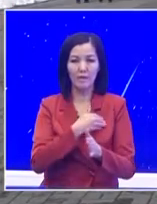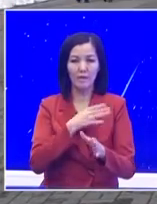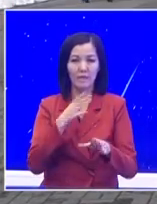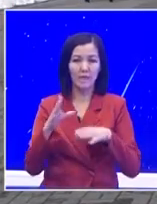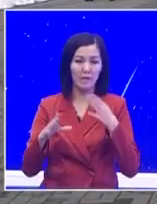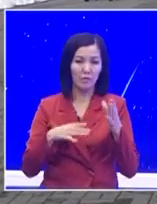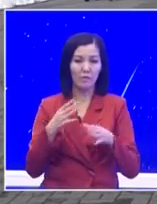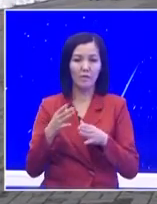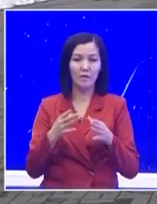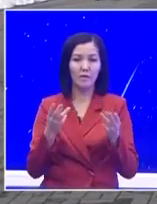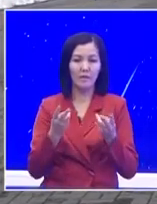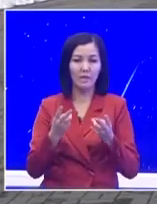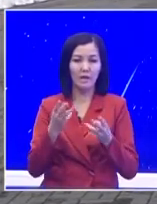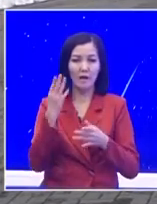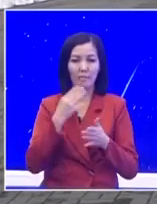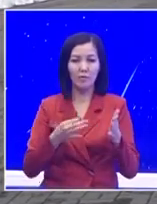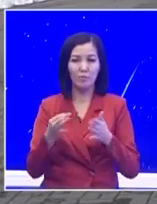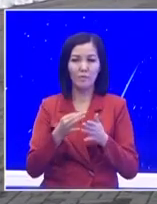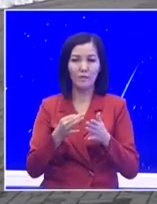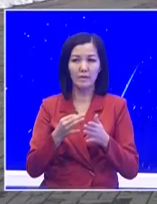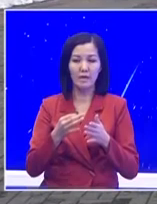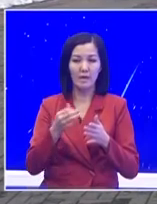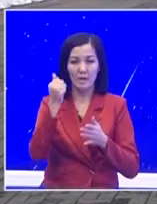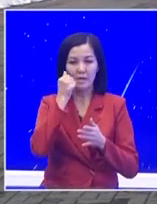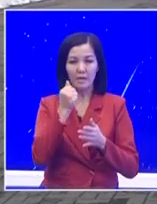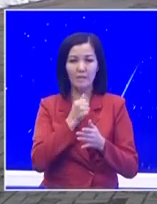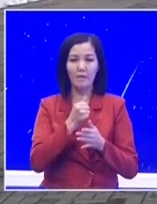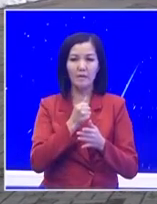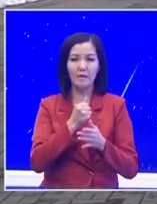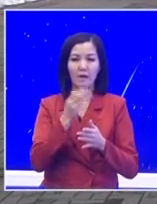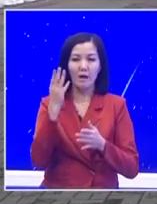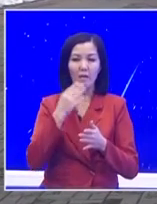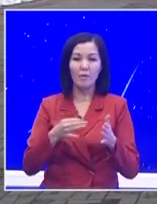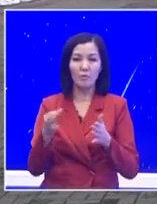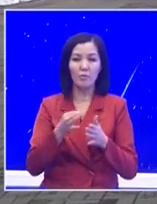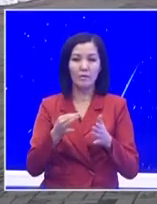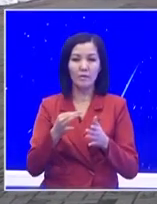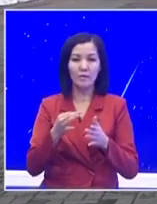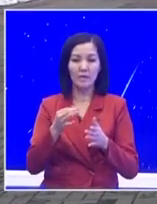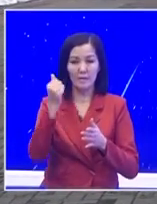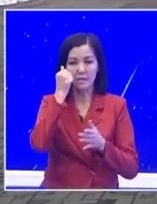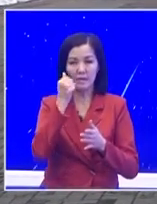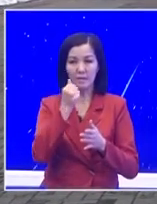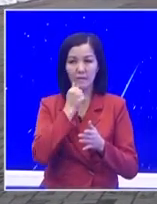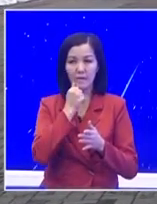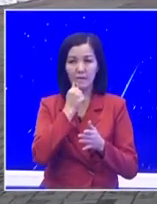істеу керек, Алматы облысына рахмет, тренерларыма рахмет, маған сборға ашып